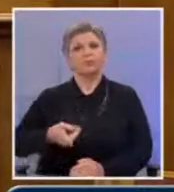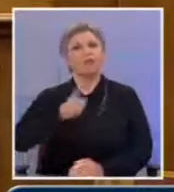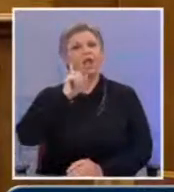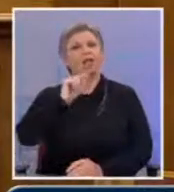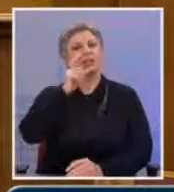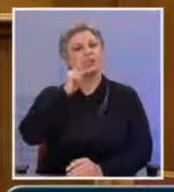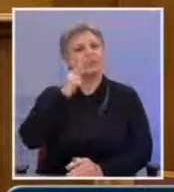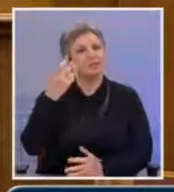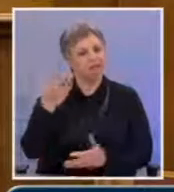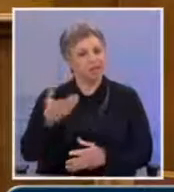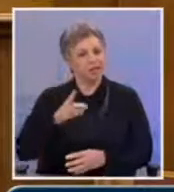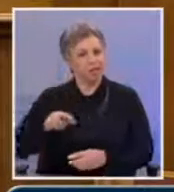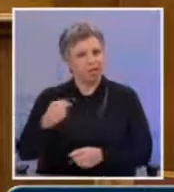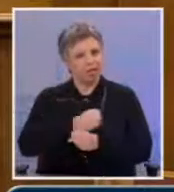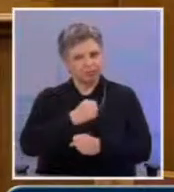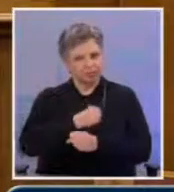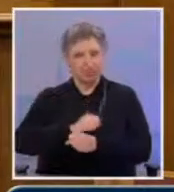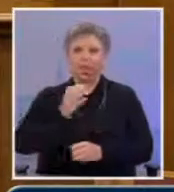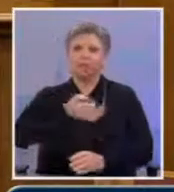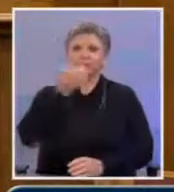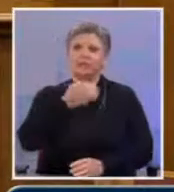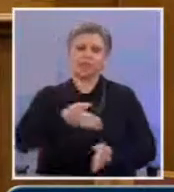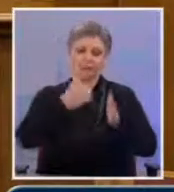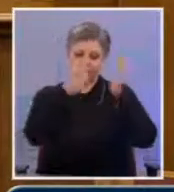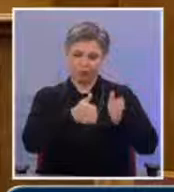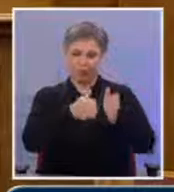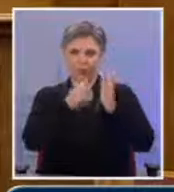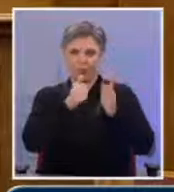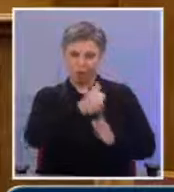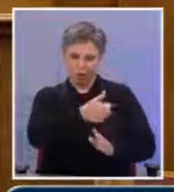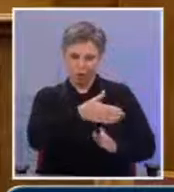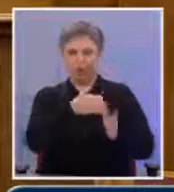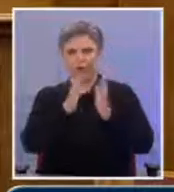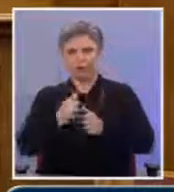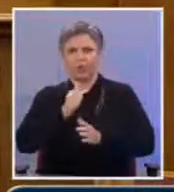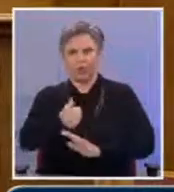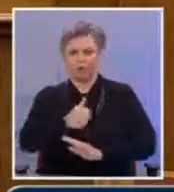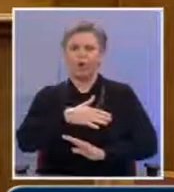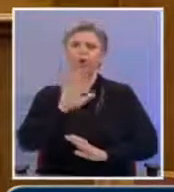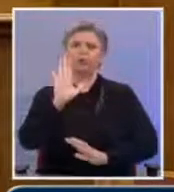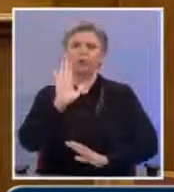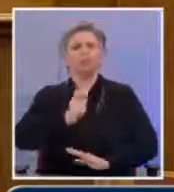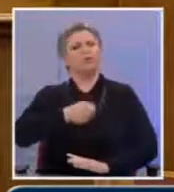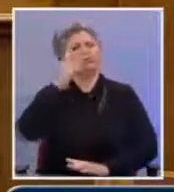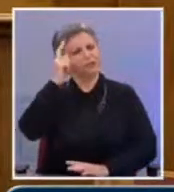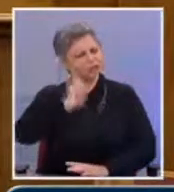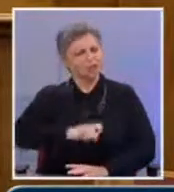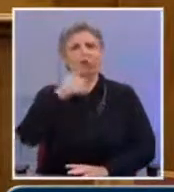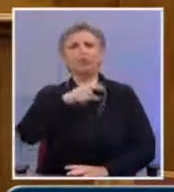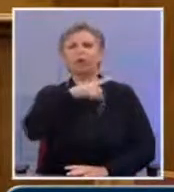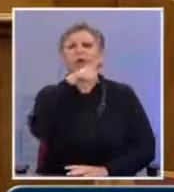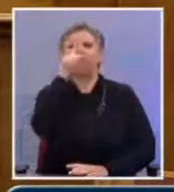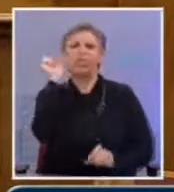προκρίνουμε μονομερείς ενέργειες και αναγνωρίζουμε την δυσκολία του εγχειρήματος. Γι' αυτό τονίζουμε ότι